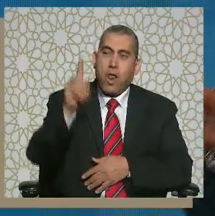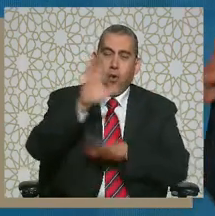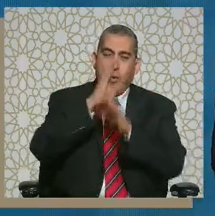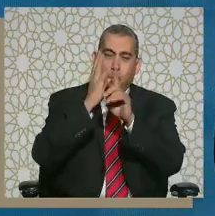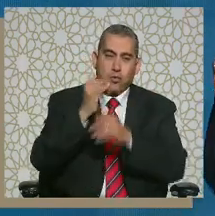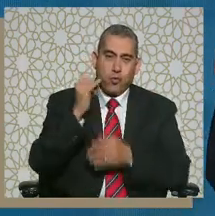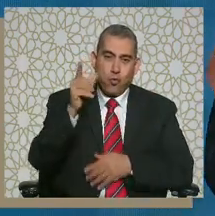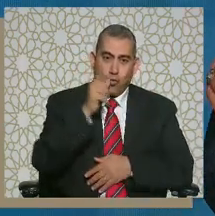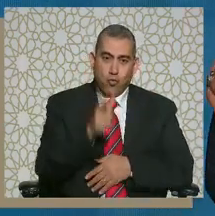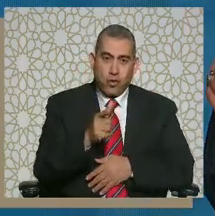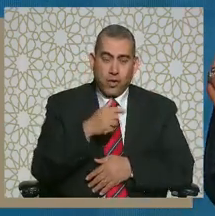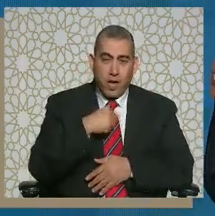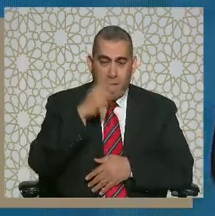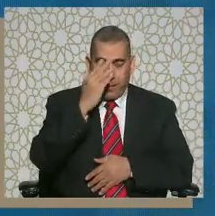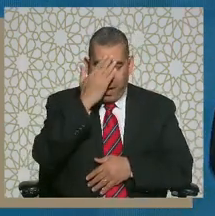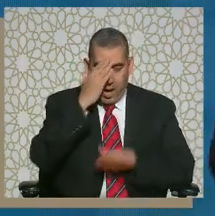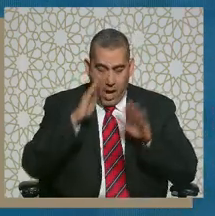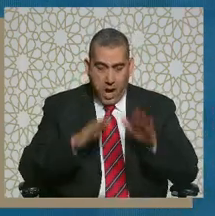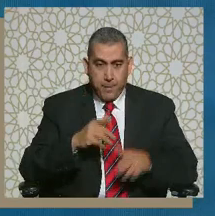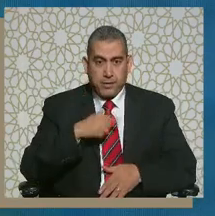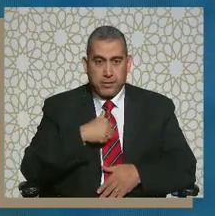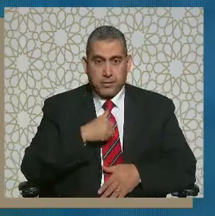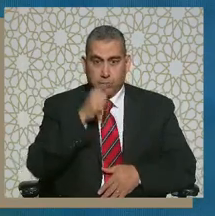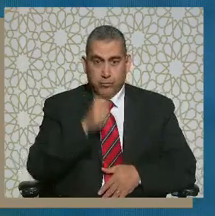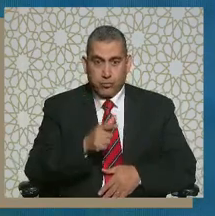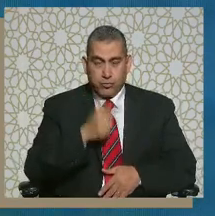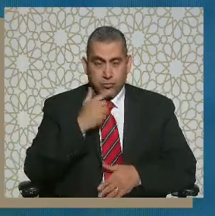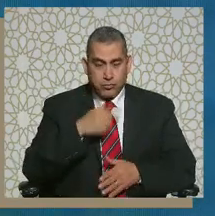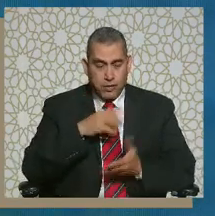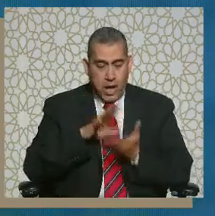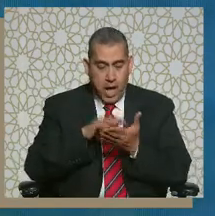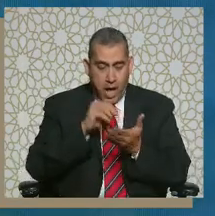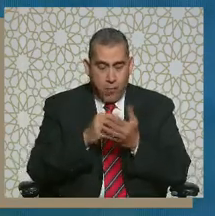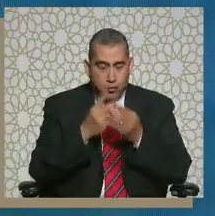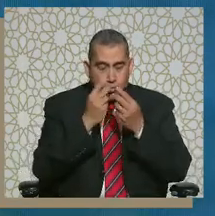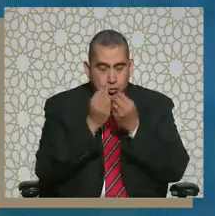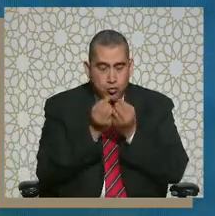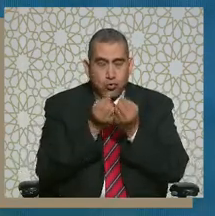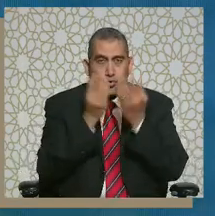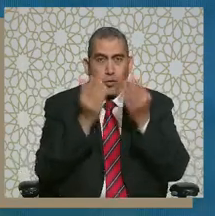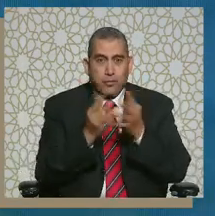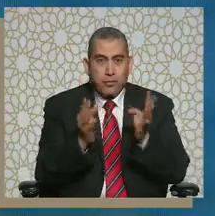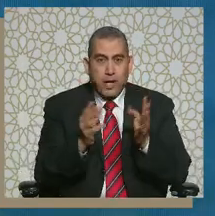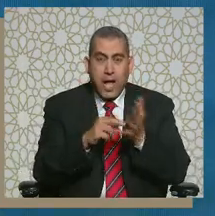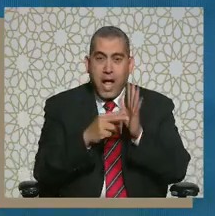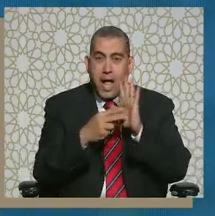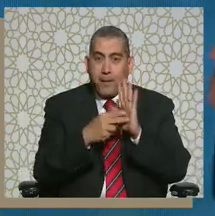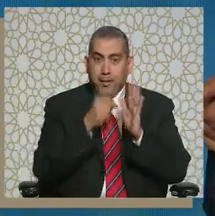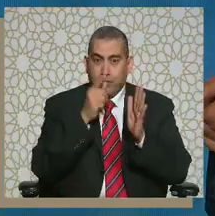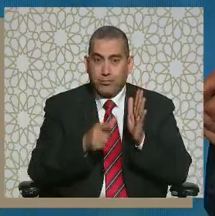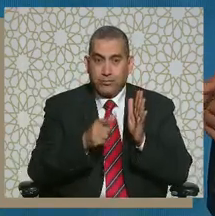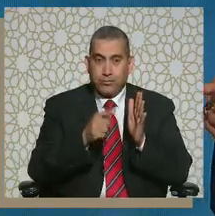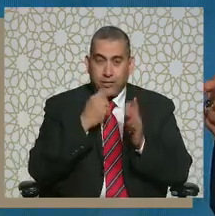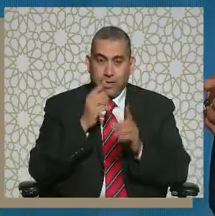عليه العبد ده اذا بدا بهذه البدايه ايه اللي حاصل لو توكلتم على الله حق